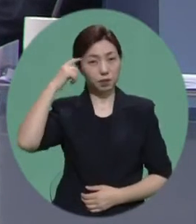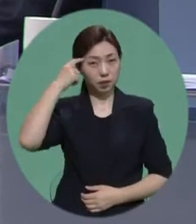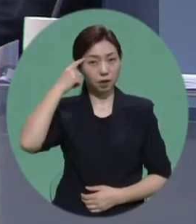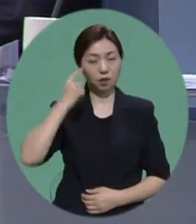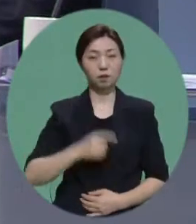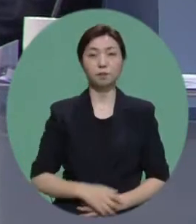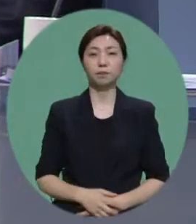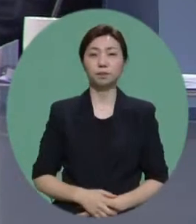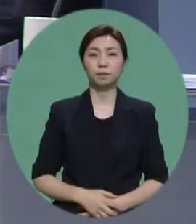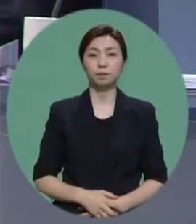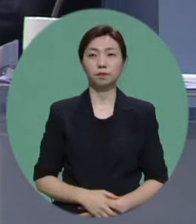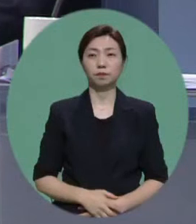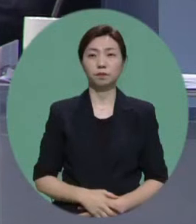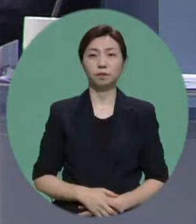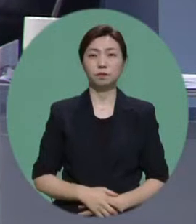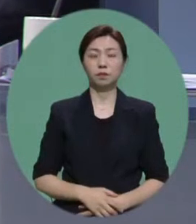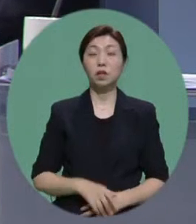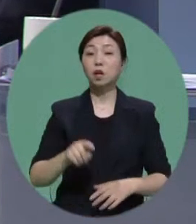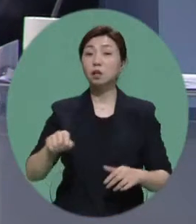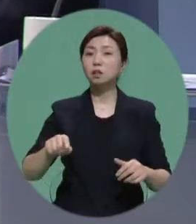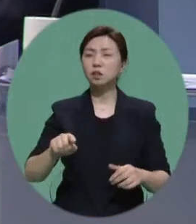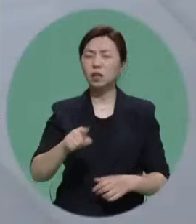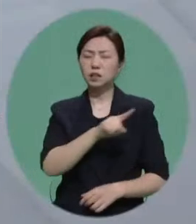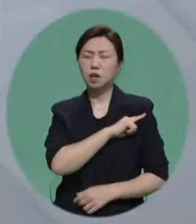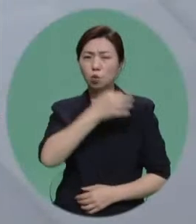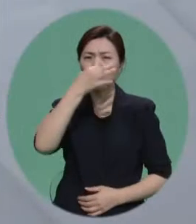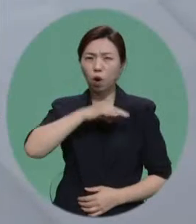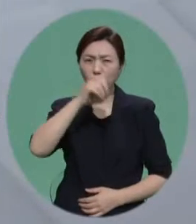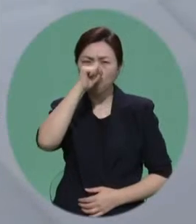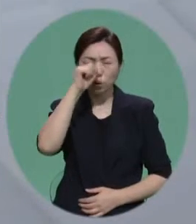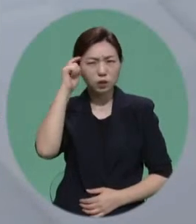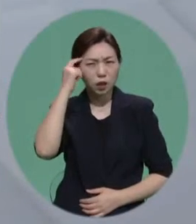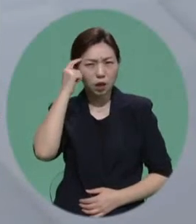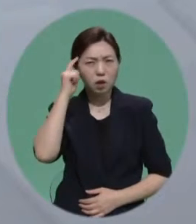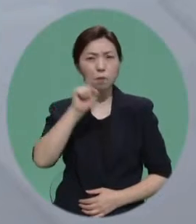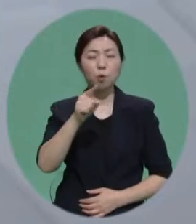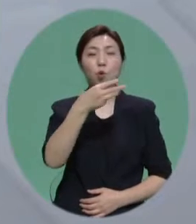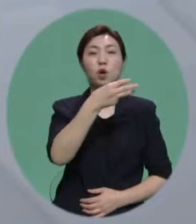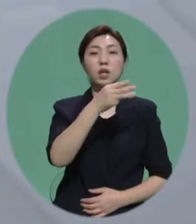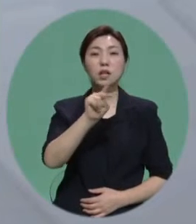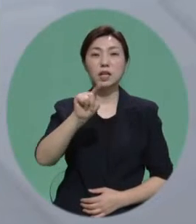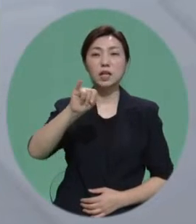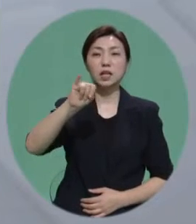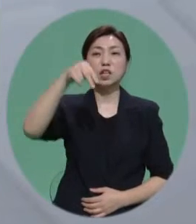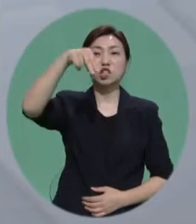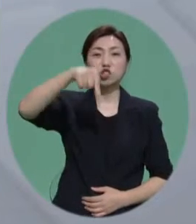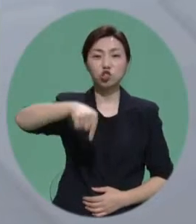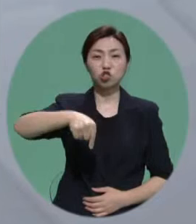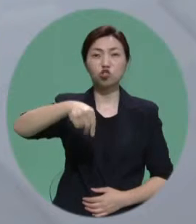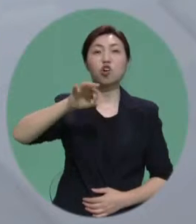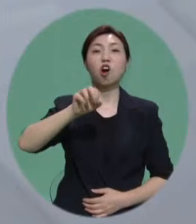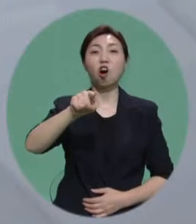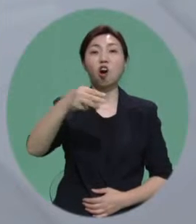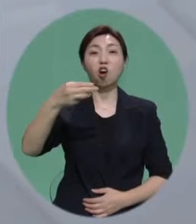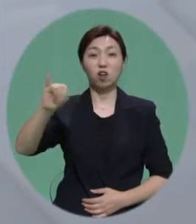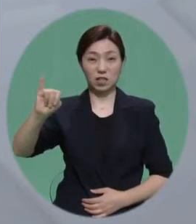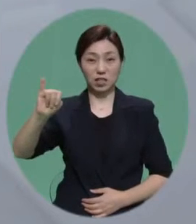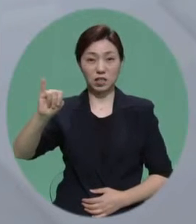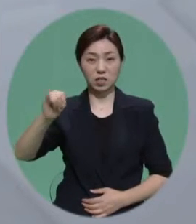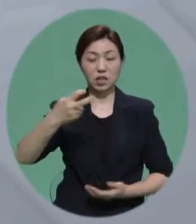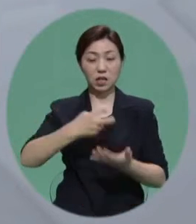여기서 가장 효과가 좋은 것이 저는 위쇼 어린 정책이라고 생각합니다 조금 설명을